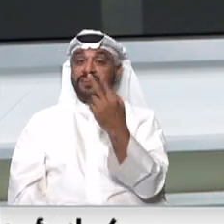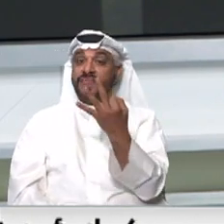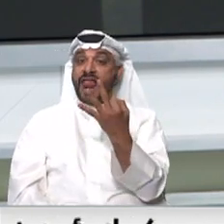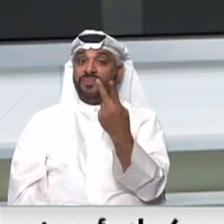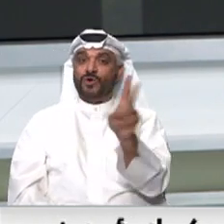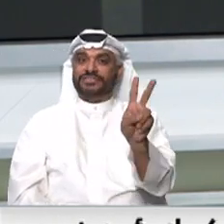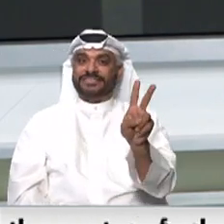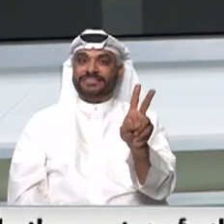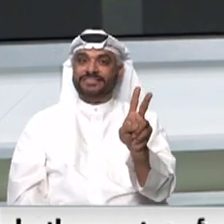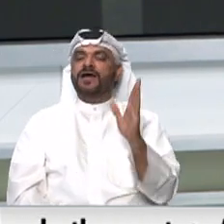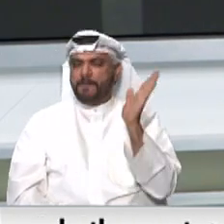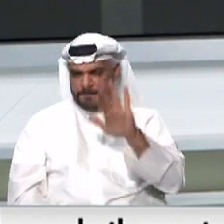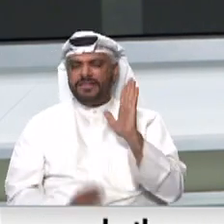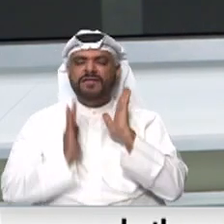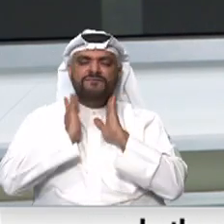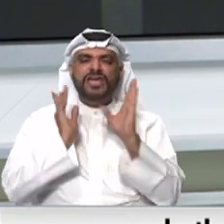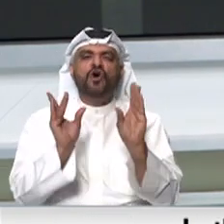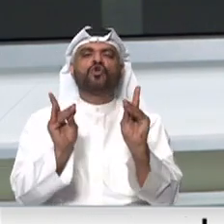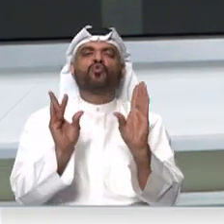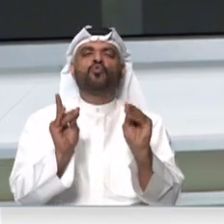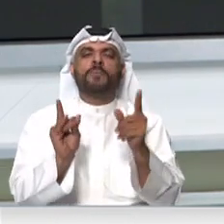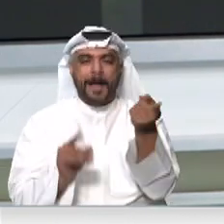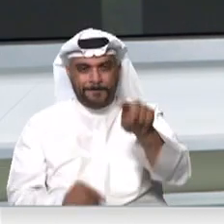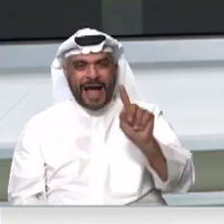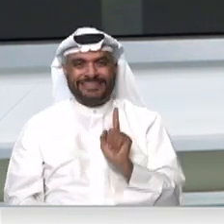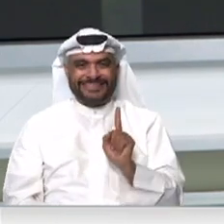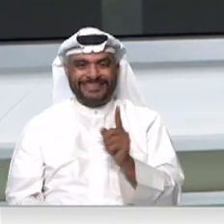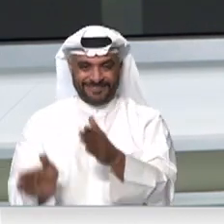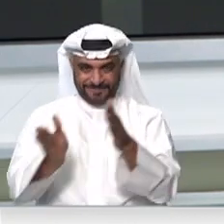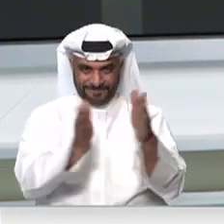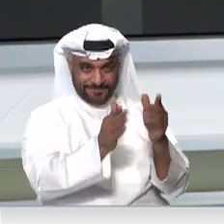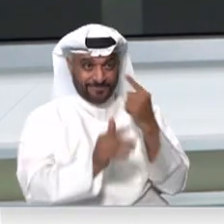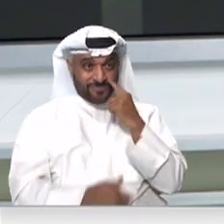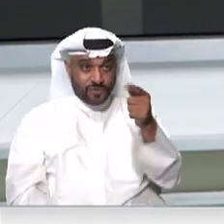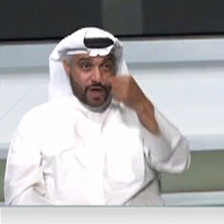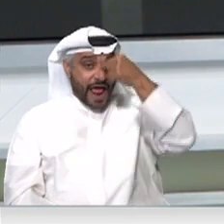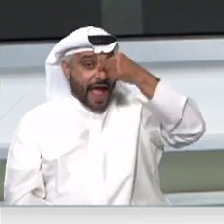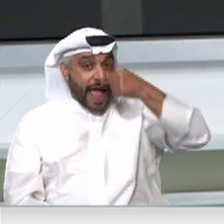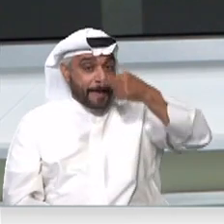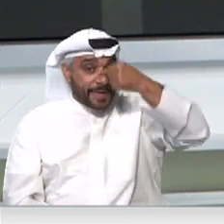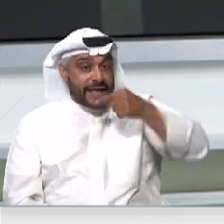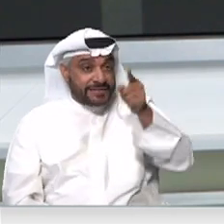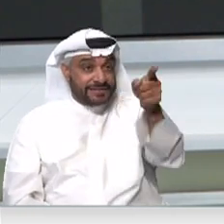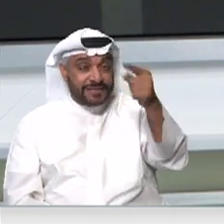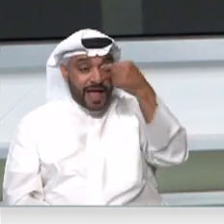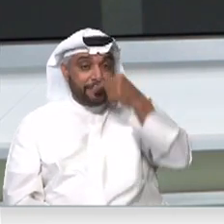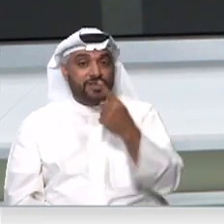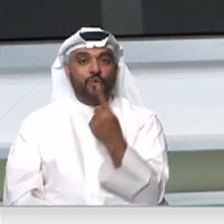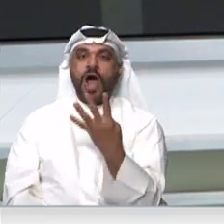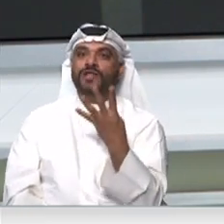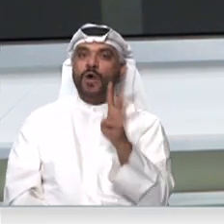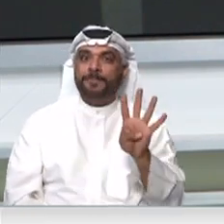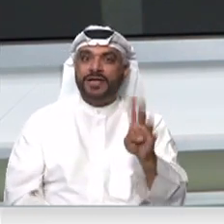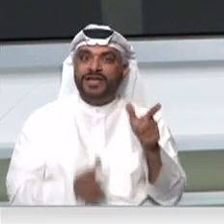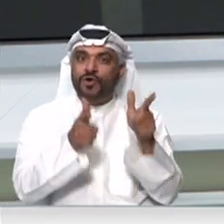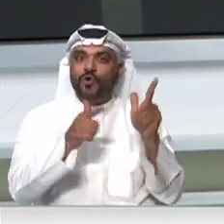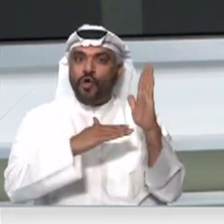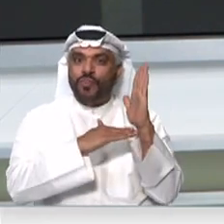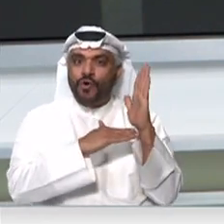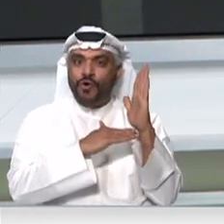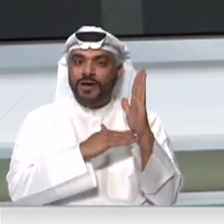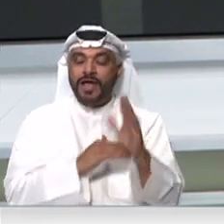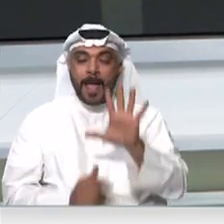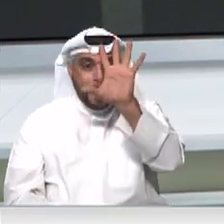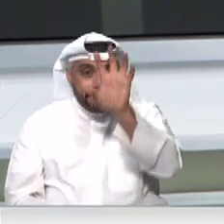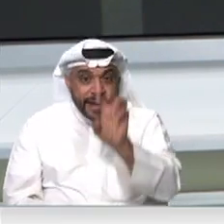وايضا خلال المساء من 8 الى 30 م في الساعه عبور لبعض السحب يوم الخميس ايضا 41 عظمى والصغرى 22